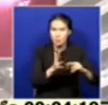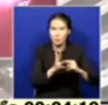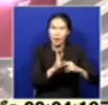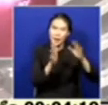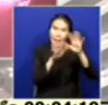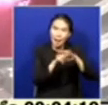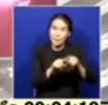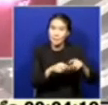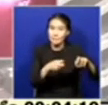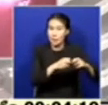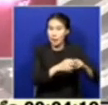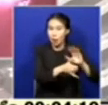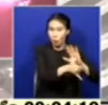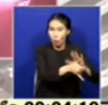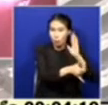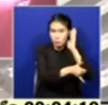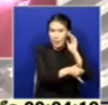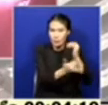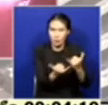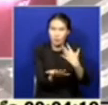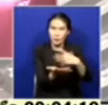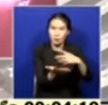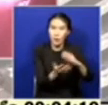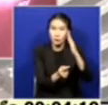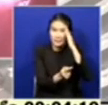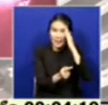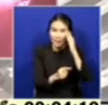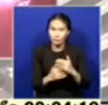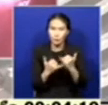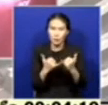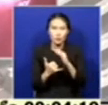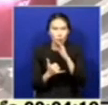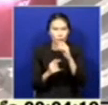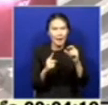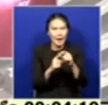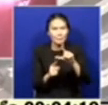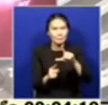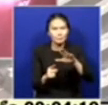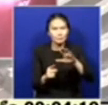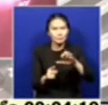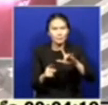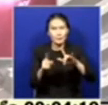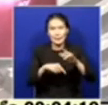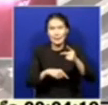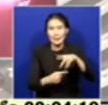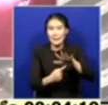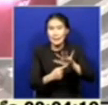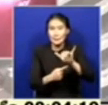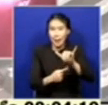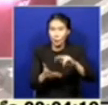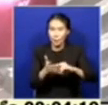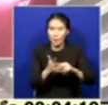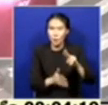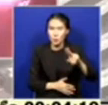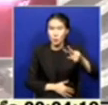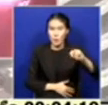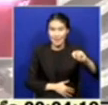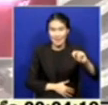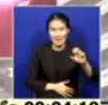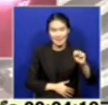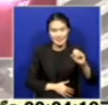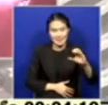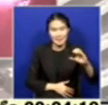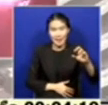ไม่ต่อวีซ่าให้ก็ถ้าไม่ต่อวีซ่าให้โอกาสที่จะเข้าไปอีกก็จะเป็นปัญหาก็เลยเลือกที่จะอยู่โดยที่ไม่ค่อย